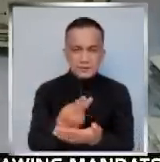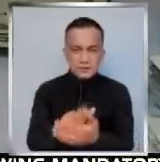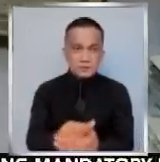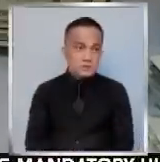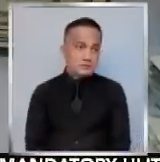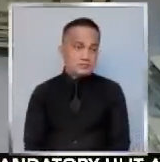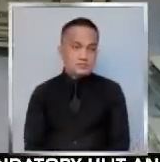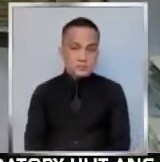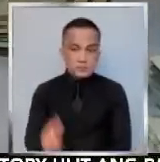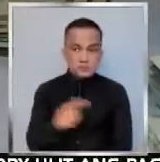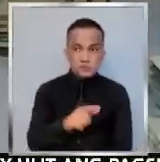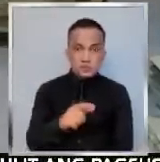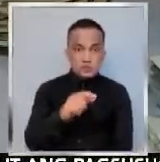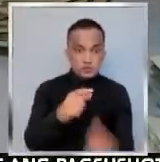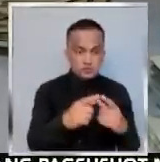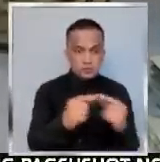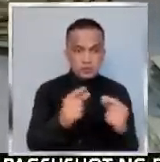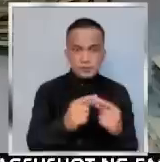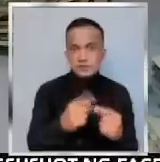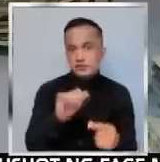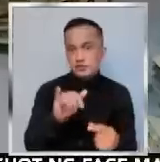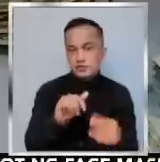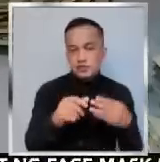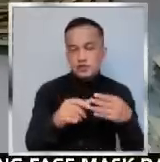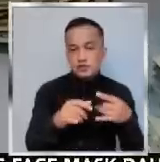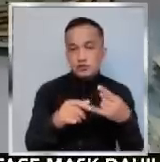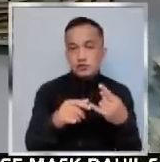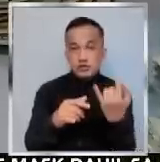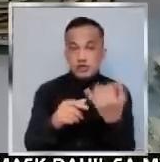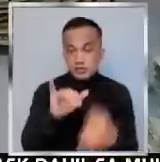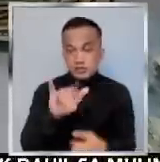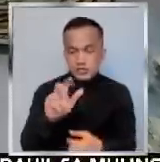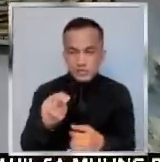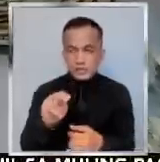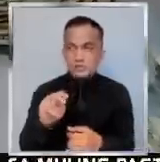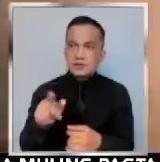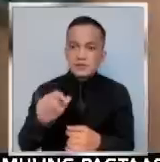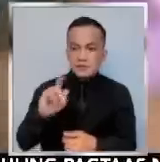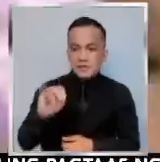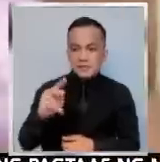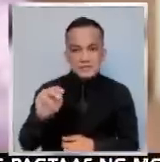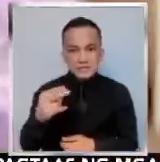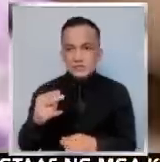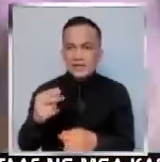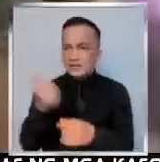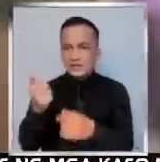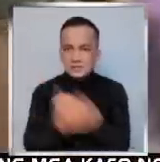than that. Korean won is worse than that. Bangladesh is worse than us. Sa datos